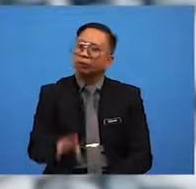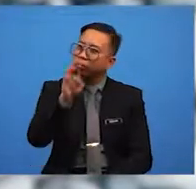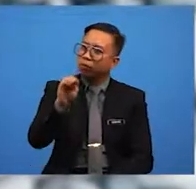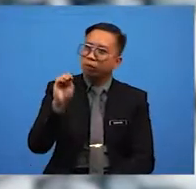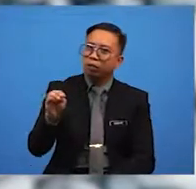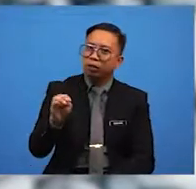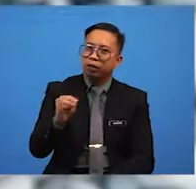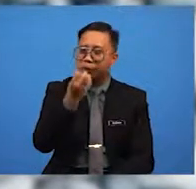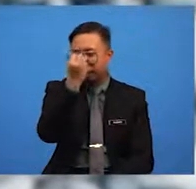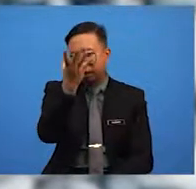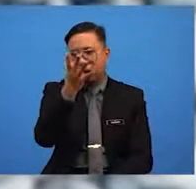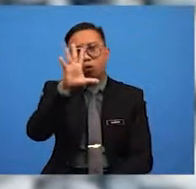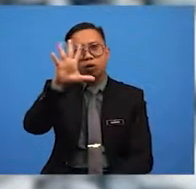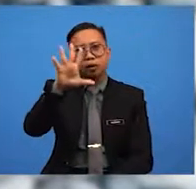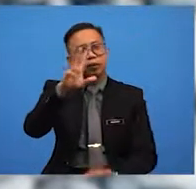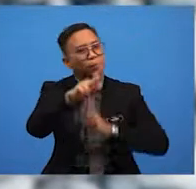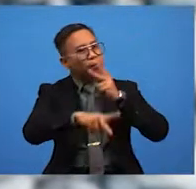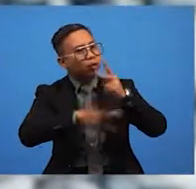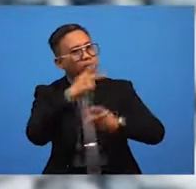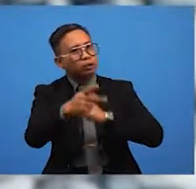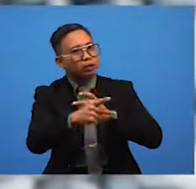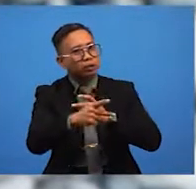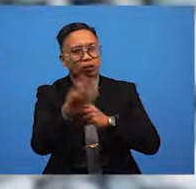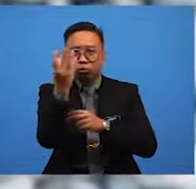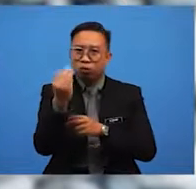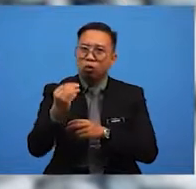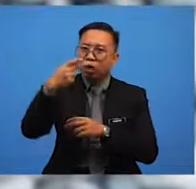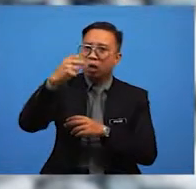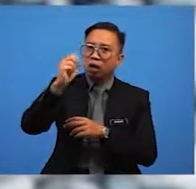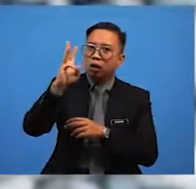Murid-murid, sila nyatakan lima proses lulu hawa fizikal.